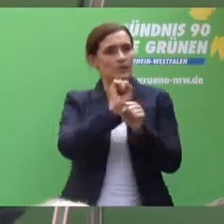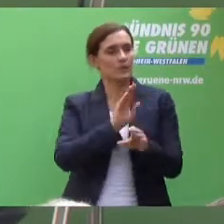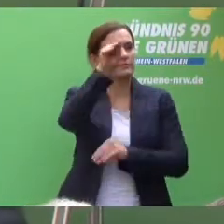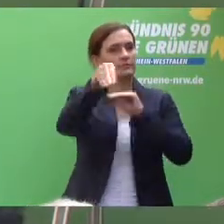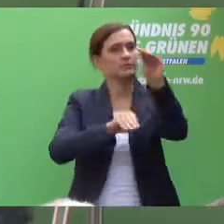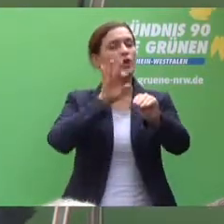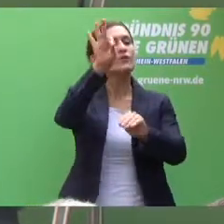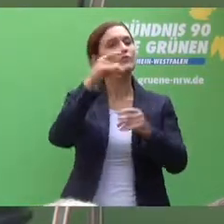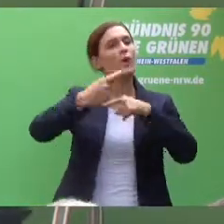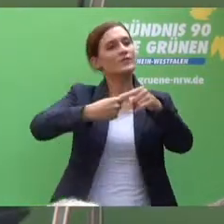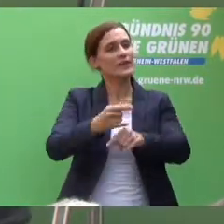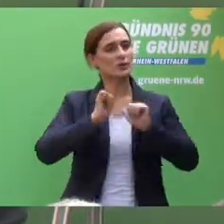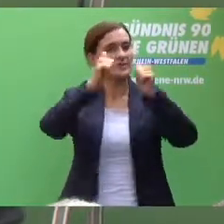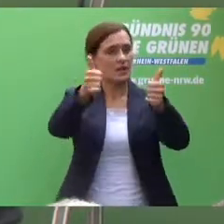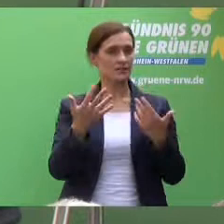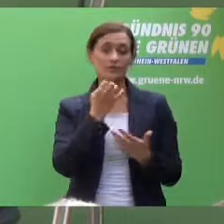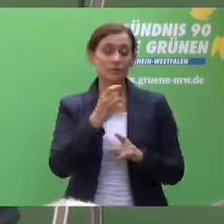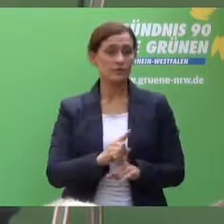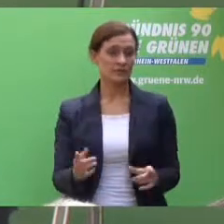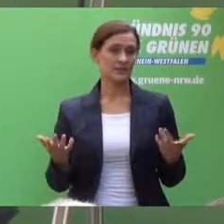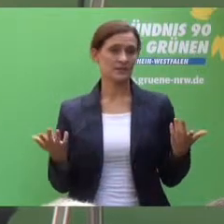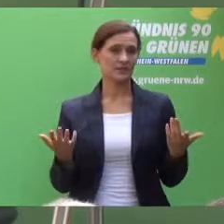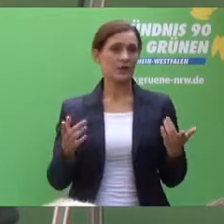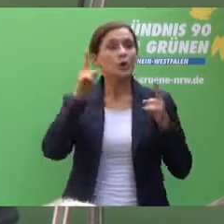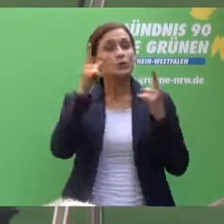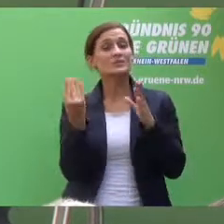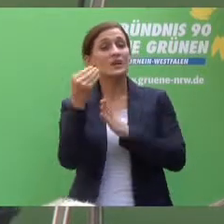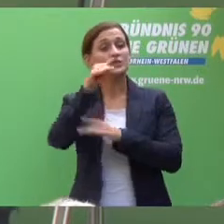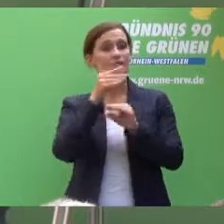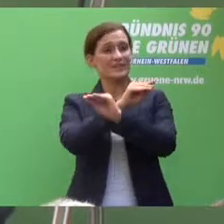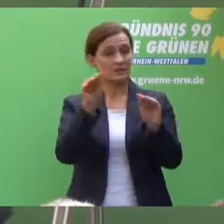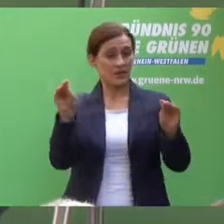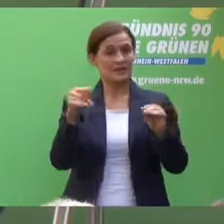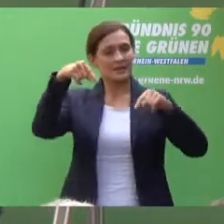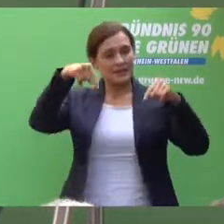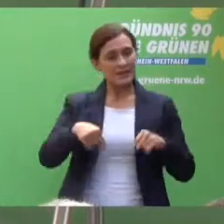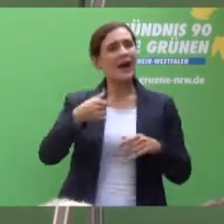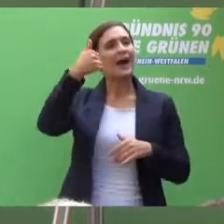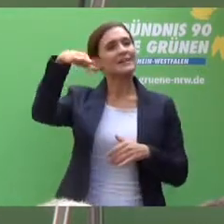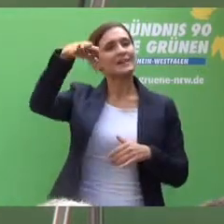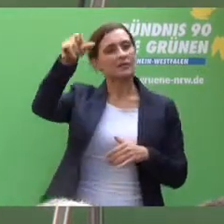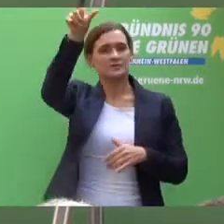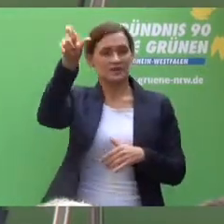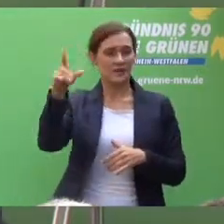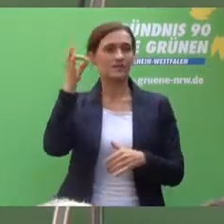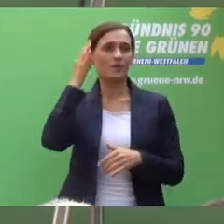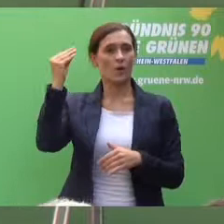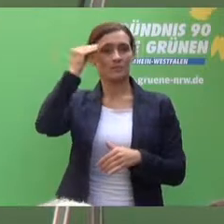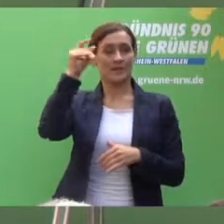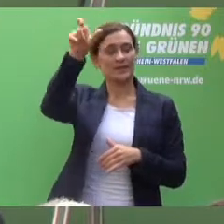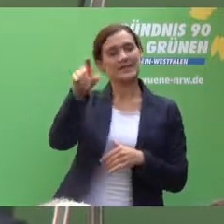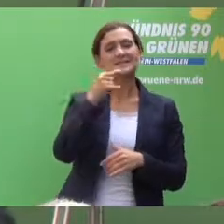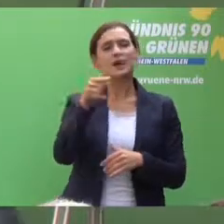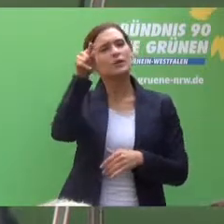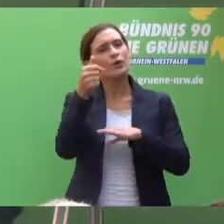Entwicklungshilfe. Und da sage ich Ihnen eines. In diesem Lande läuft eine Kanzlerin rum, die sagt, sie sei